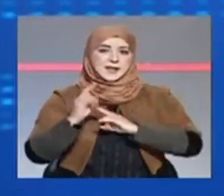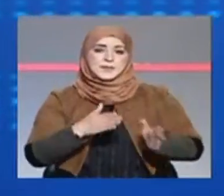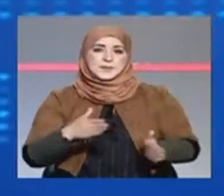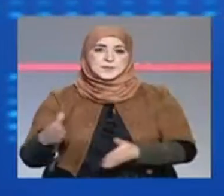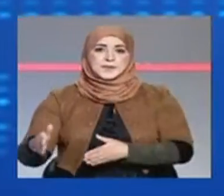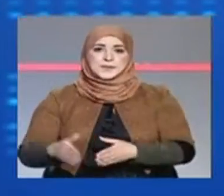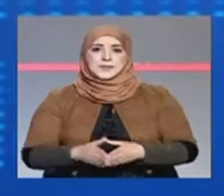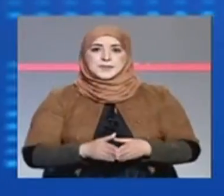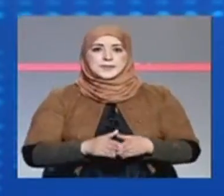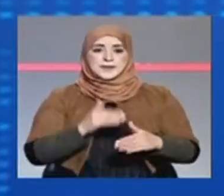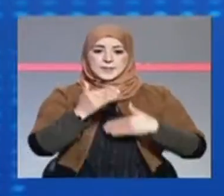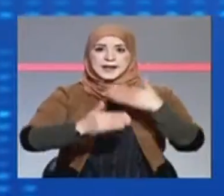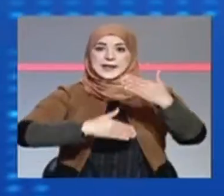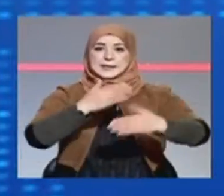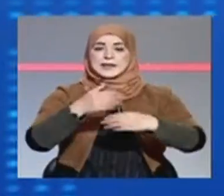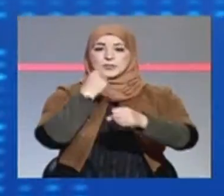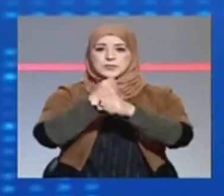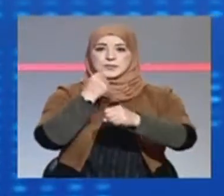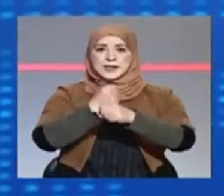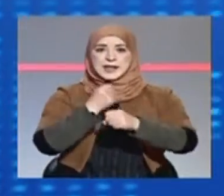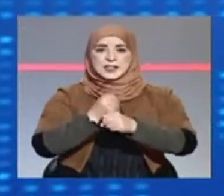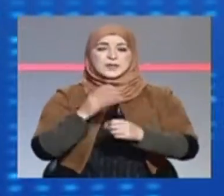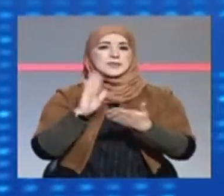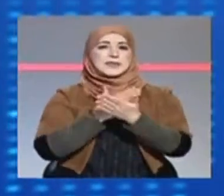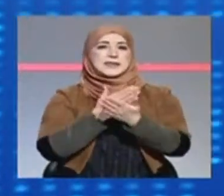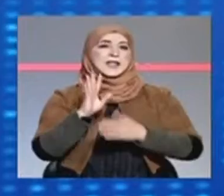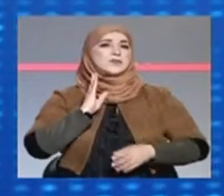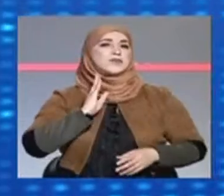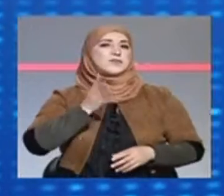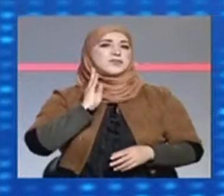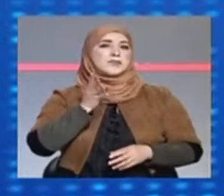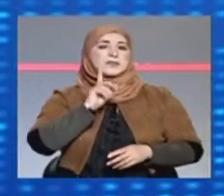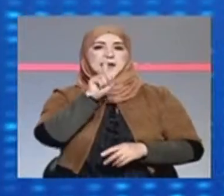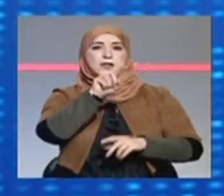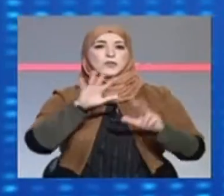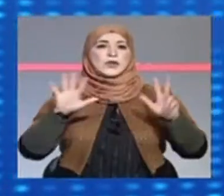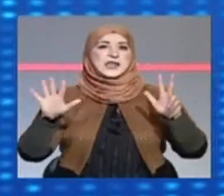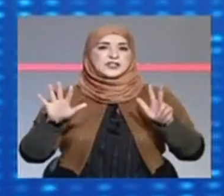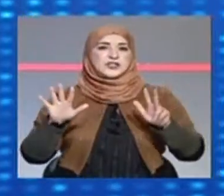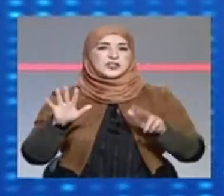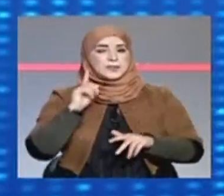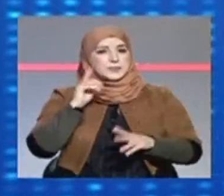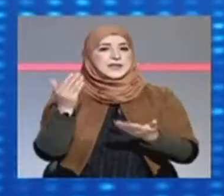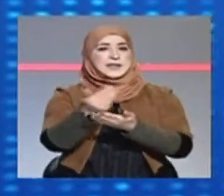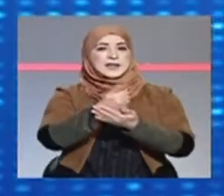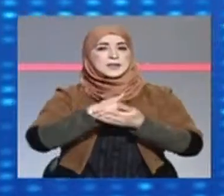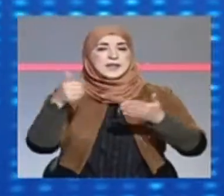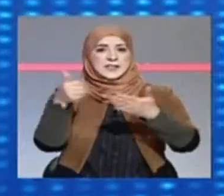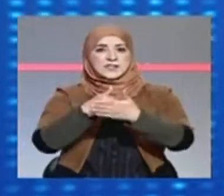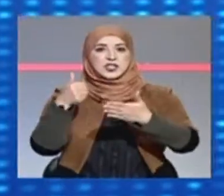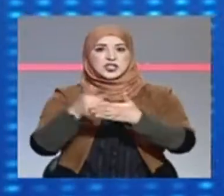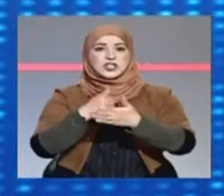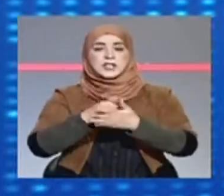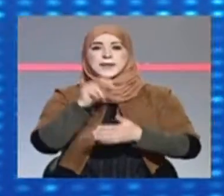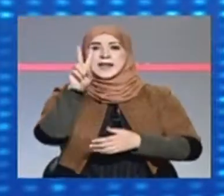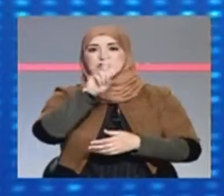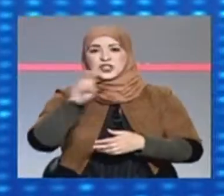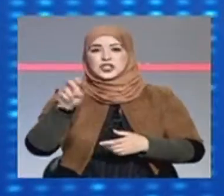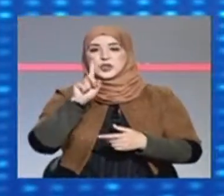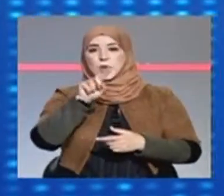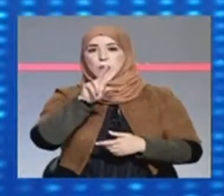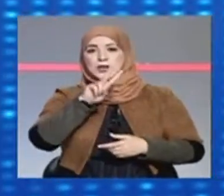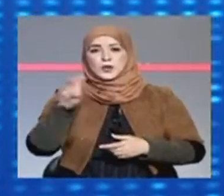تقدم اشغال الاعداد للقمه الفرانكوفونيه الثامنه عشره التي ستحتضنها جزيره جربه من عشرين وواحد